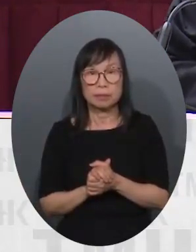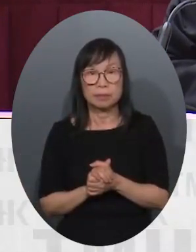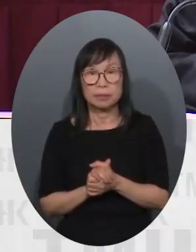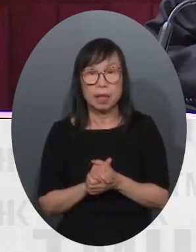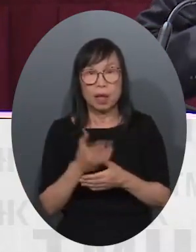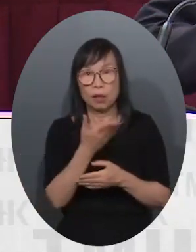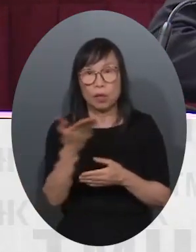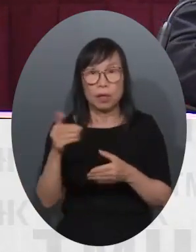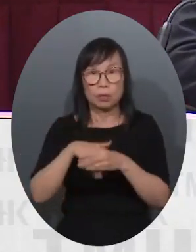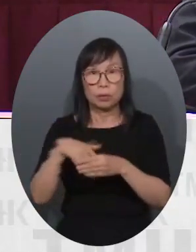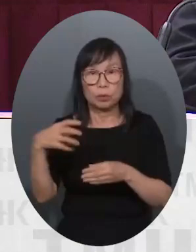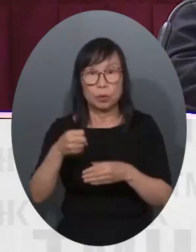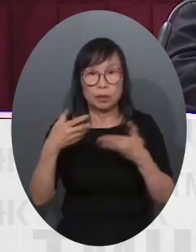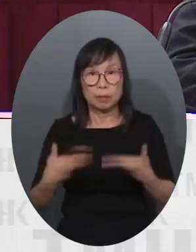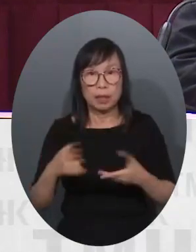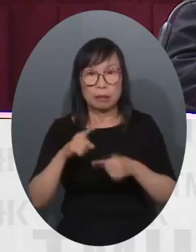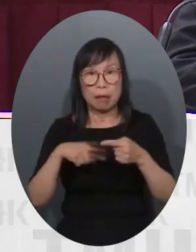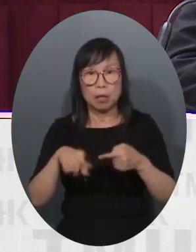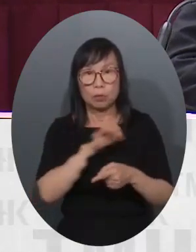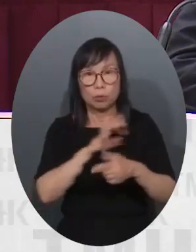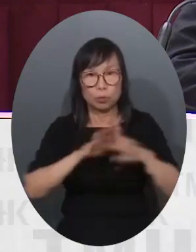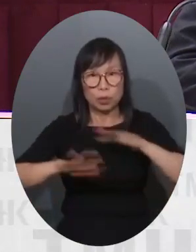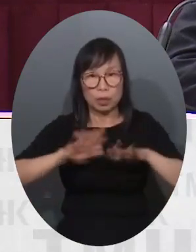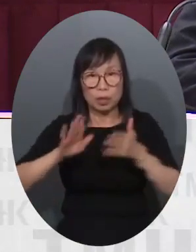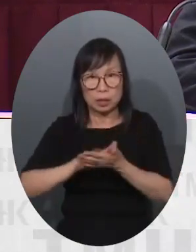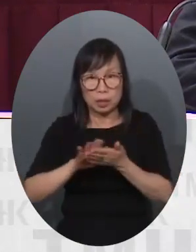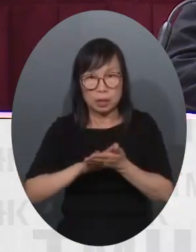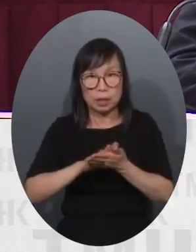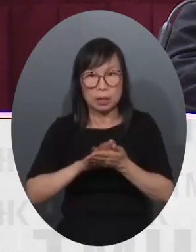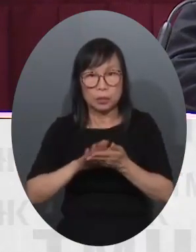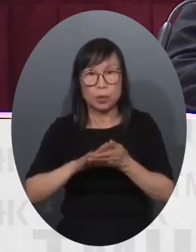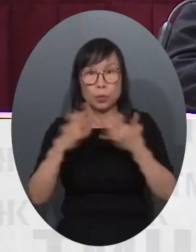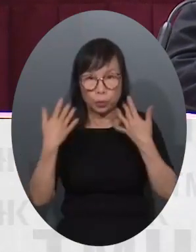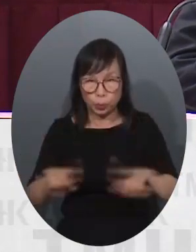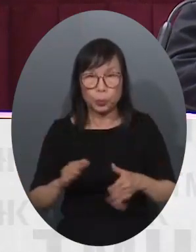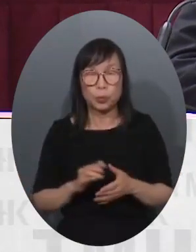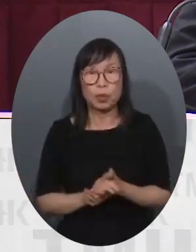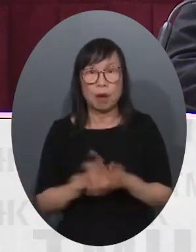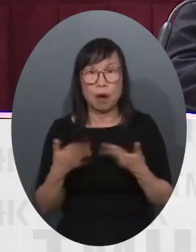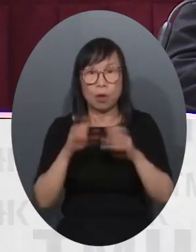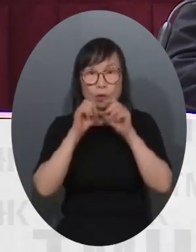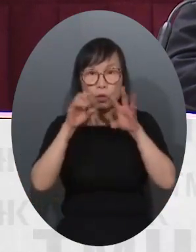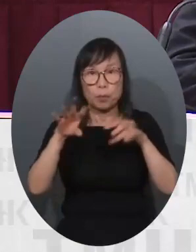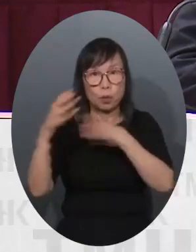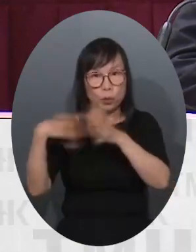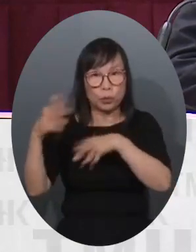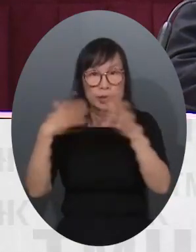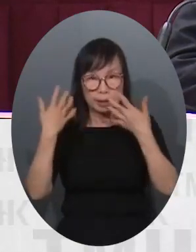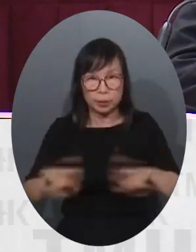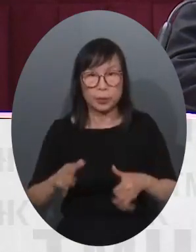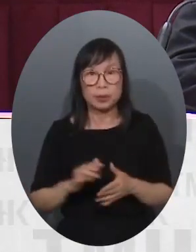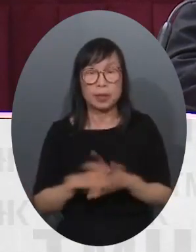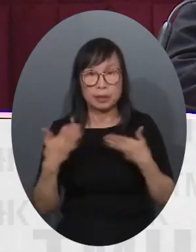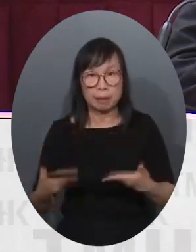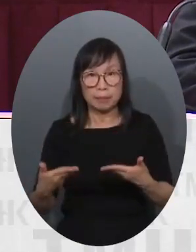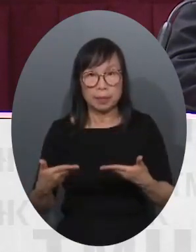各位股東，今日大會需要處理的事務已經處理完畢，我宣布會議結束。今